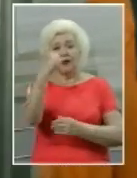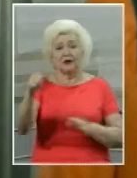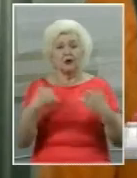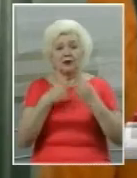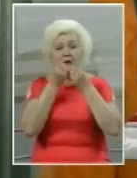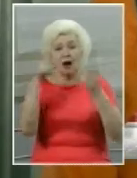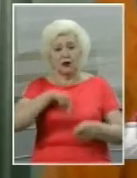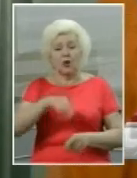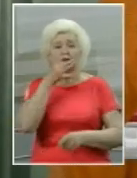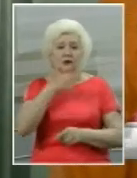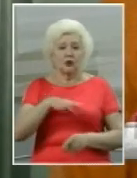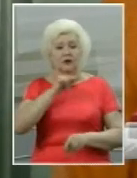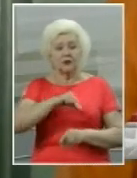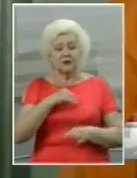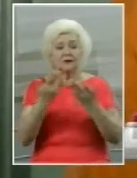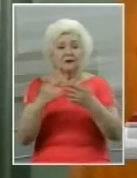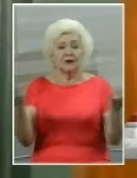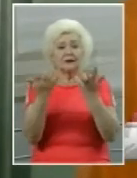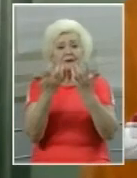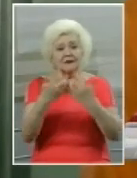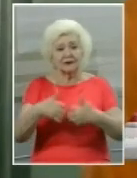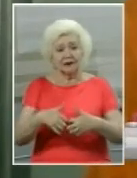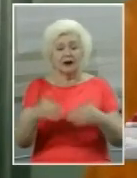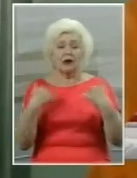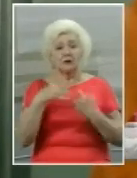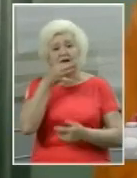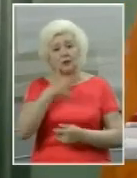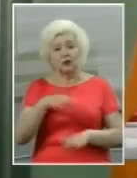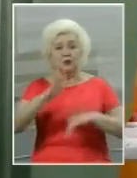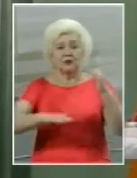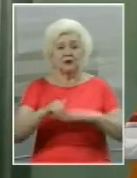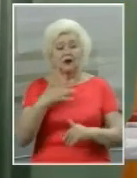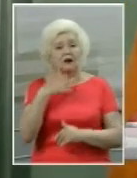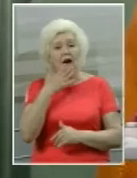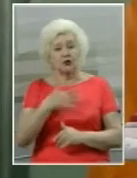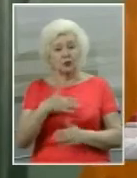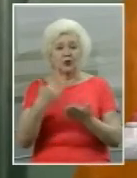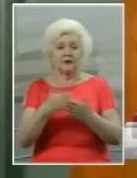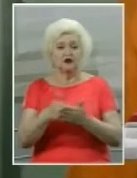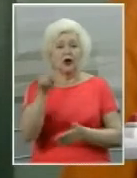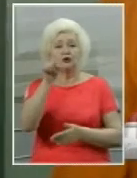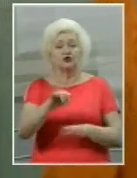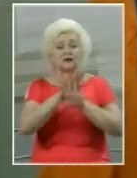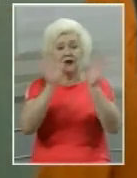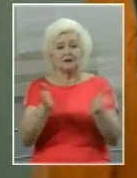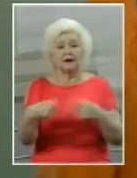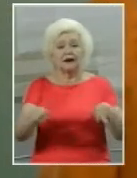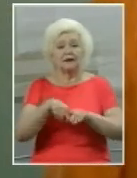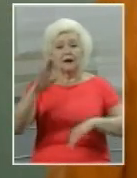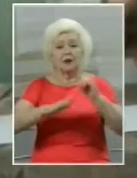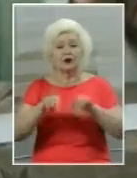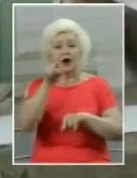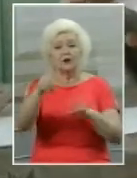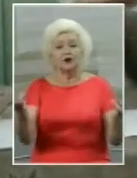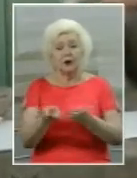Мені подобається працювати на різних станках. Мені подобається ця професія, я люблю. Ну, я вважаю, що це взагалі така професія, що вона